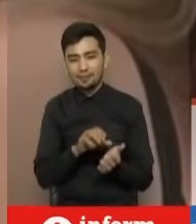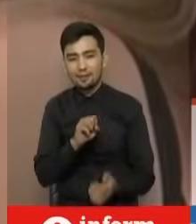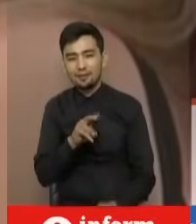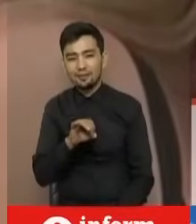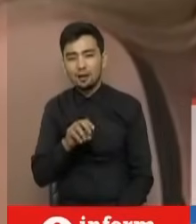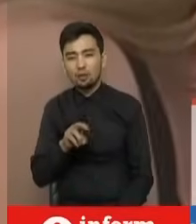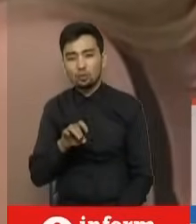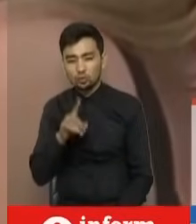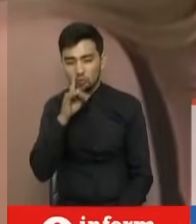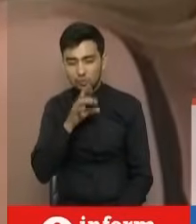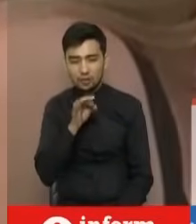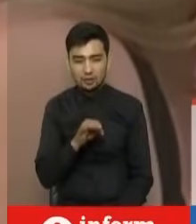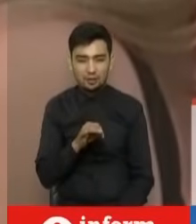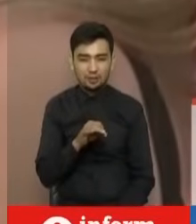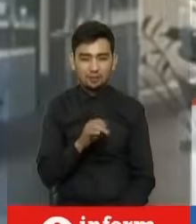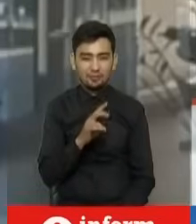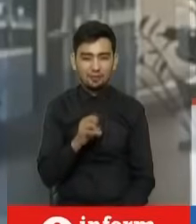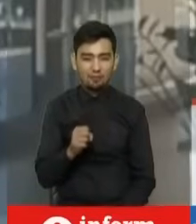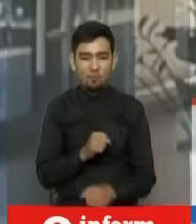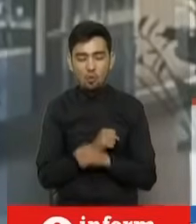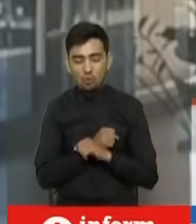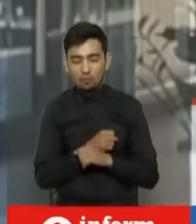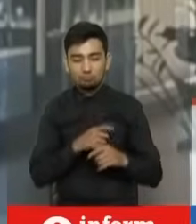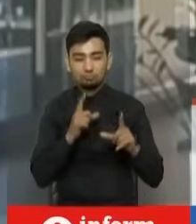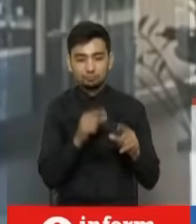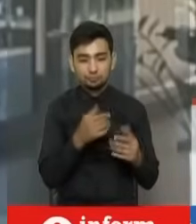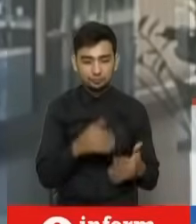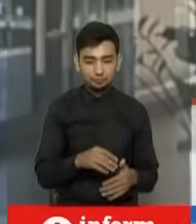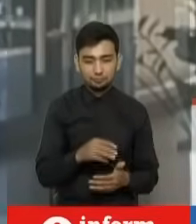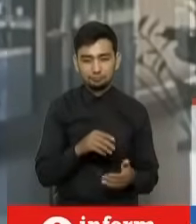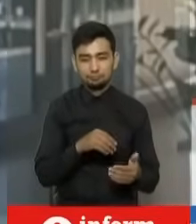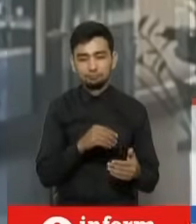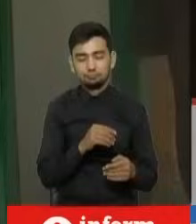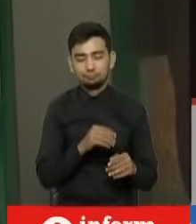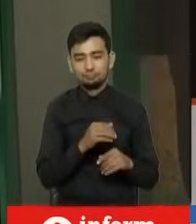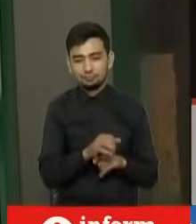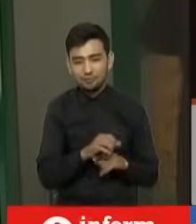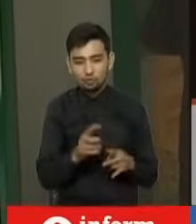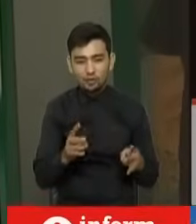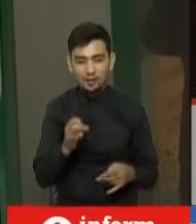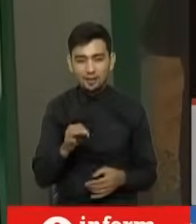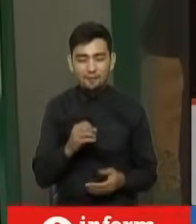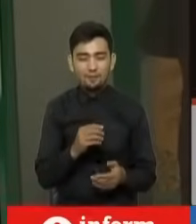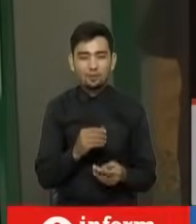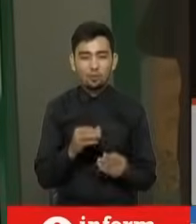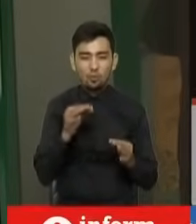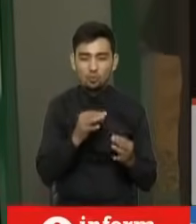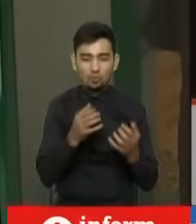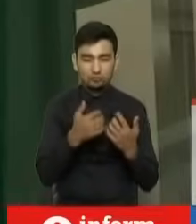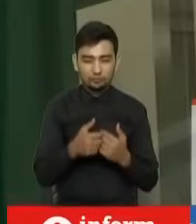снизятся доходы после выхода на заслуженный отдых. Какие решения уже сейчас предлагают финансисты, узнавали наши корреспонденты.